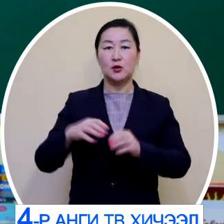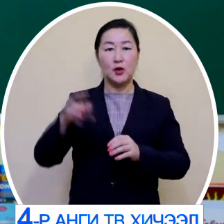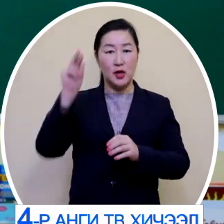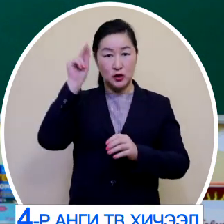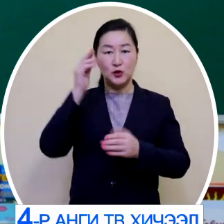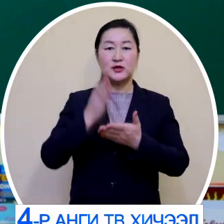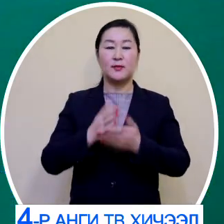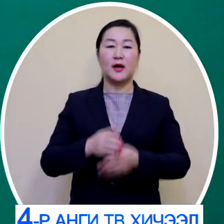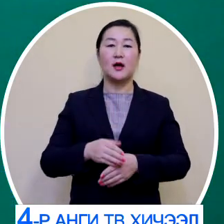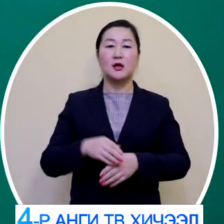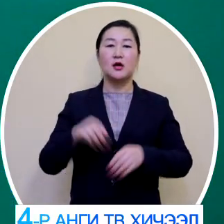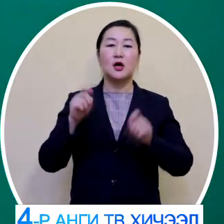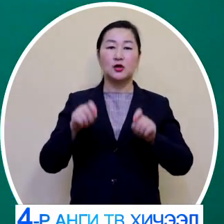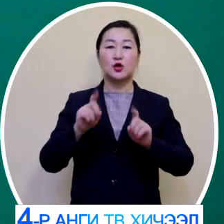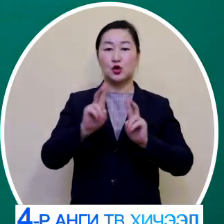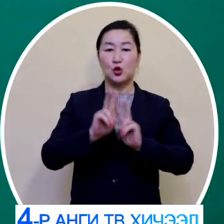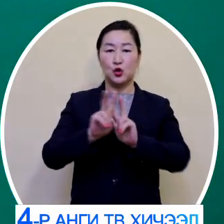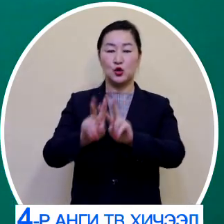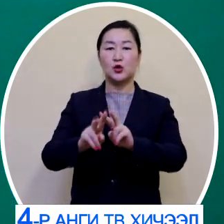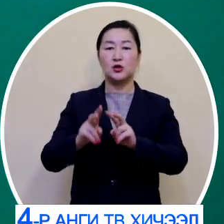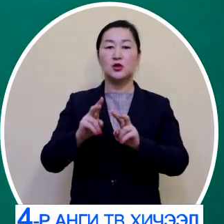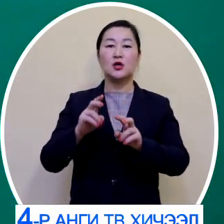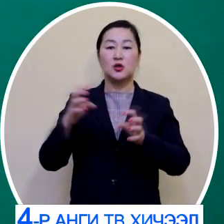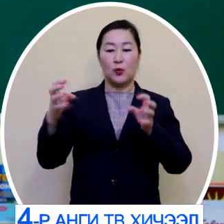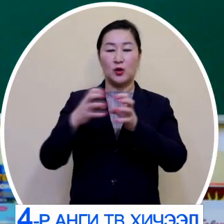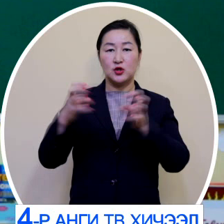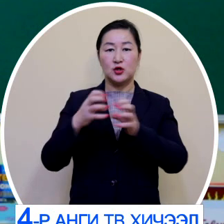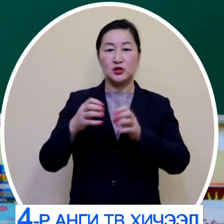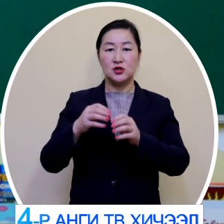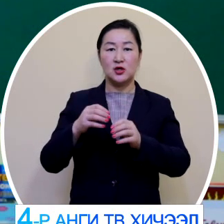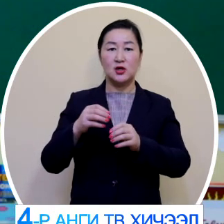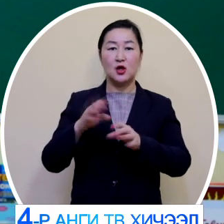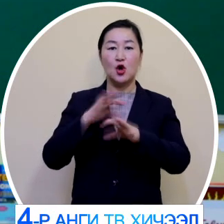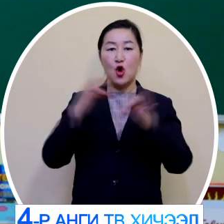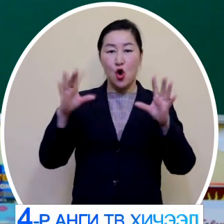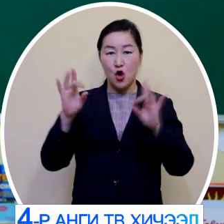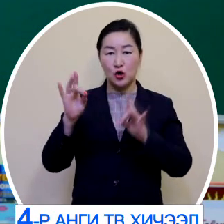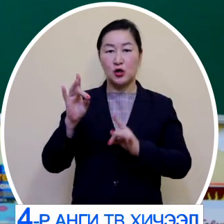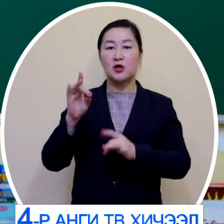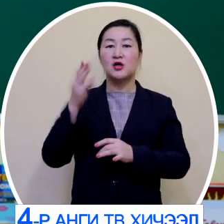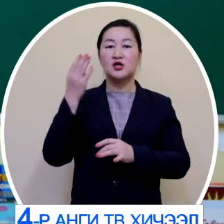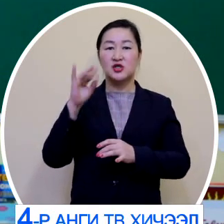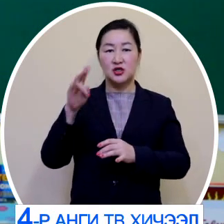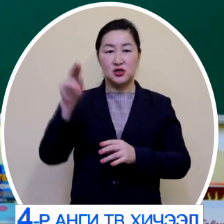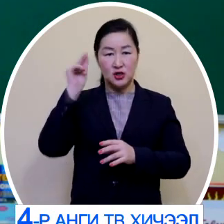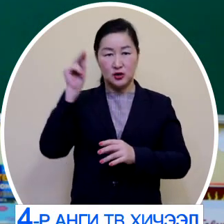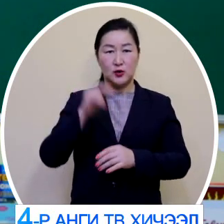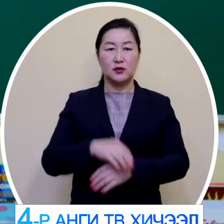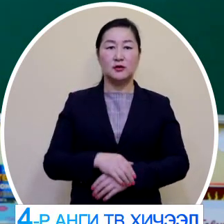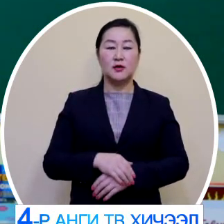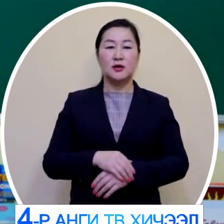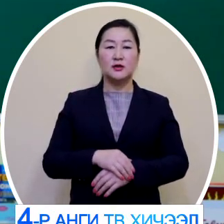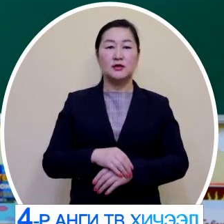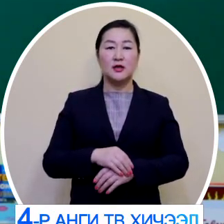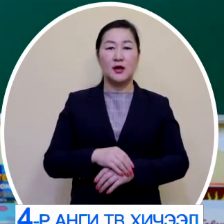Одоо бүгдээрээ үргэлжлүүлээд соронзныхоо өөр нэг шин чанарыг судална. За, хүүхдүүд ээ, энэ бол соронз. Өмнөх хичээл